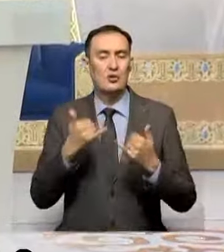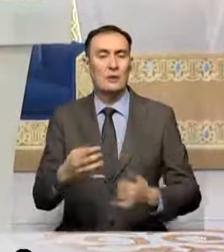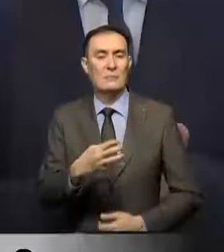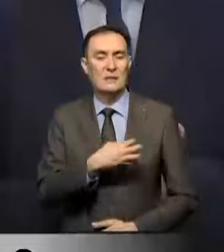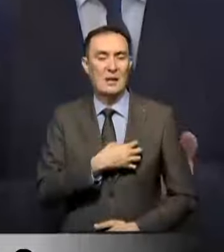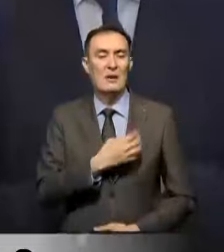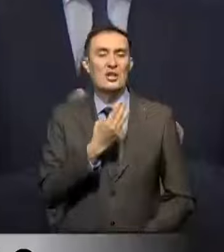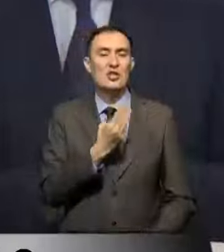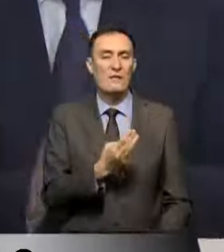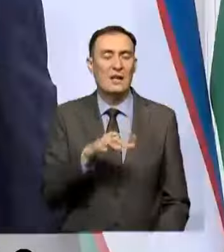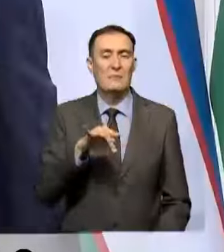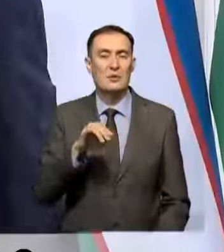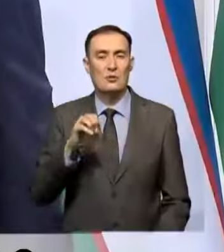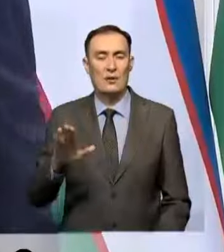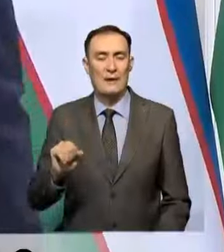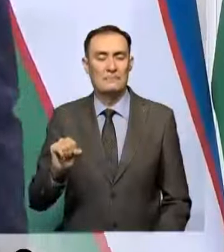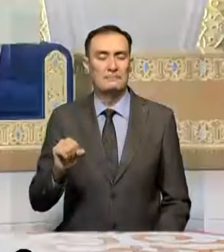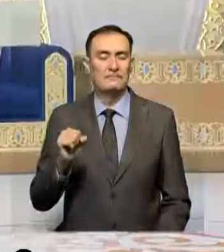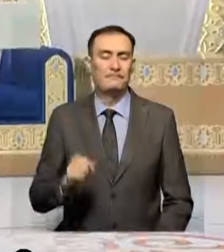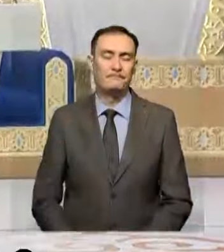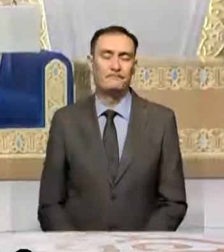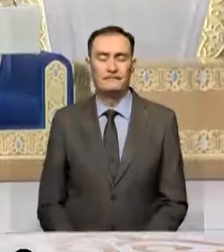знаком Шавката Мирзиёева.